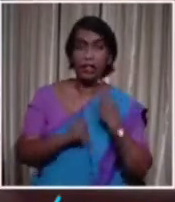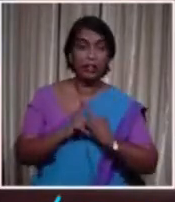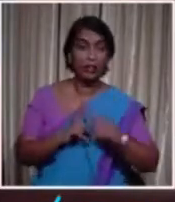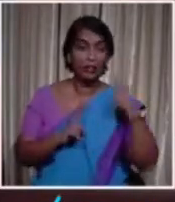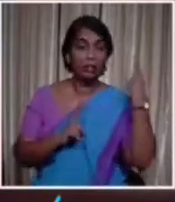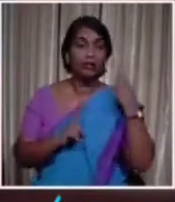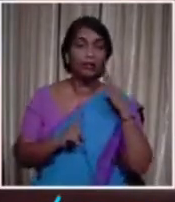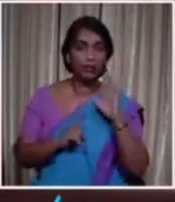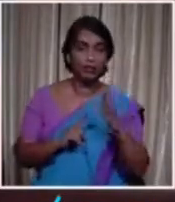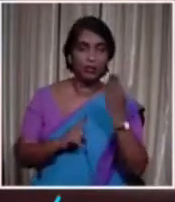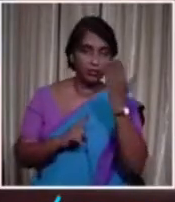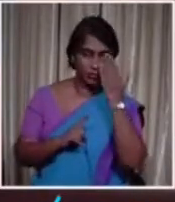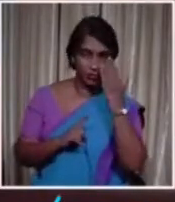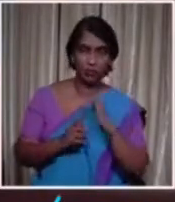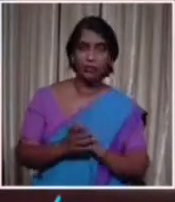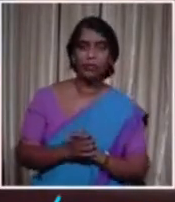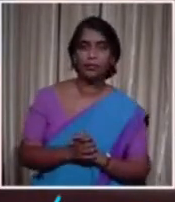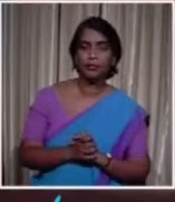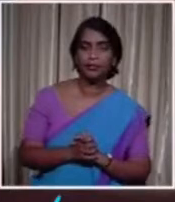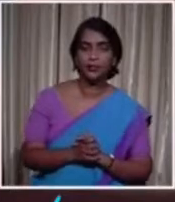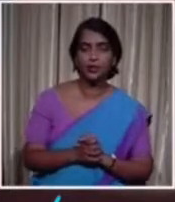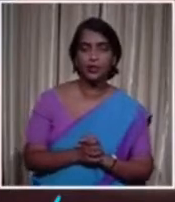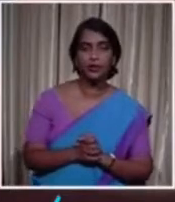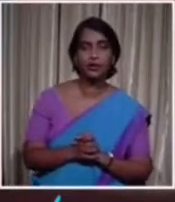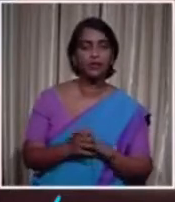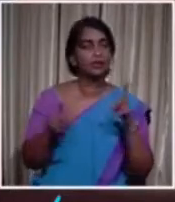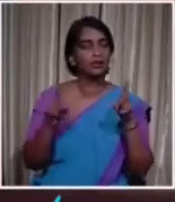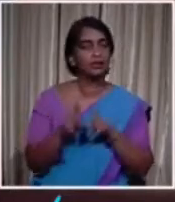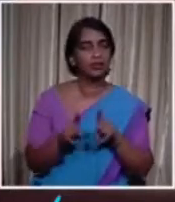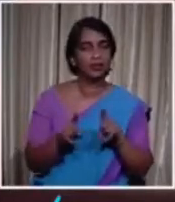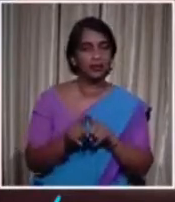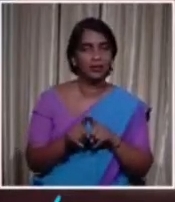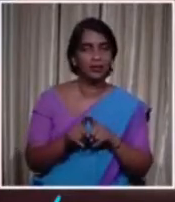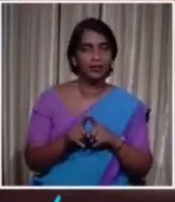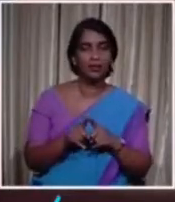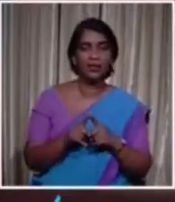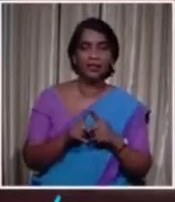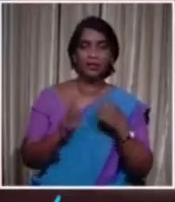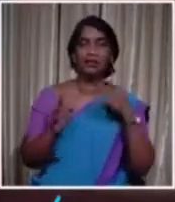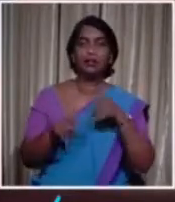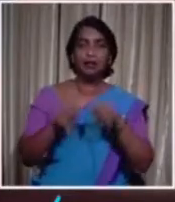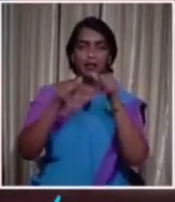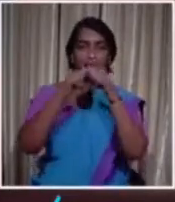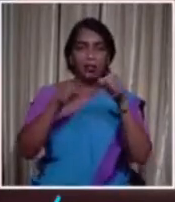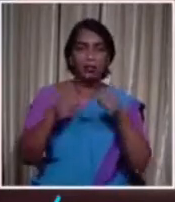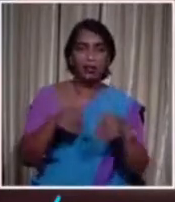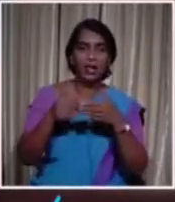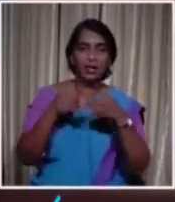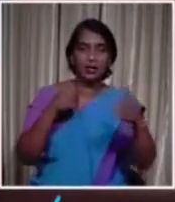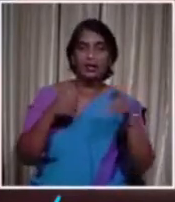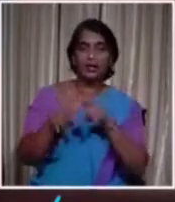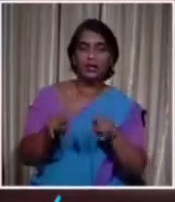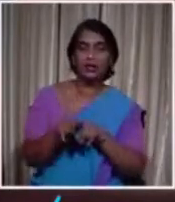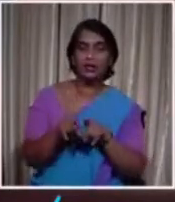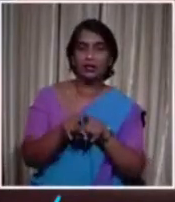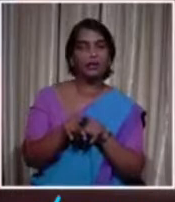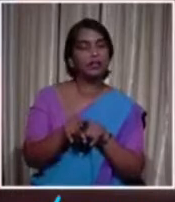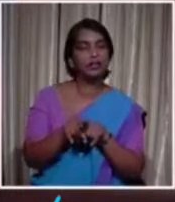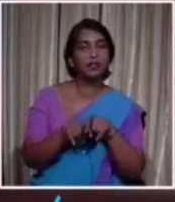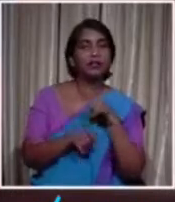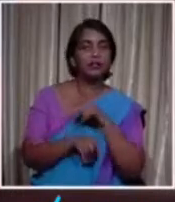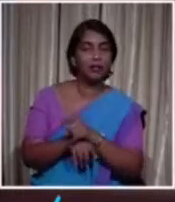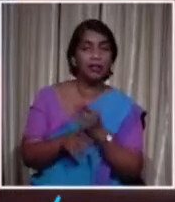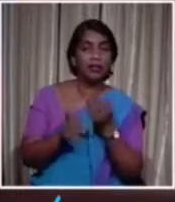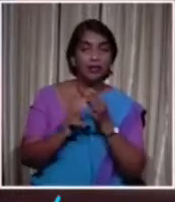दर्शक अवसर करना ऐसा करू नियोजकता नायक मेकर पलास्तर ददा इनकने मेकर नटोन मिलटे विधायक जनाधिपति हतर